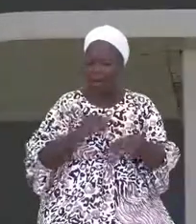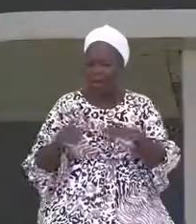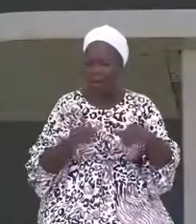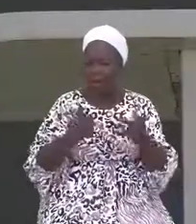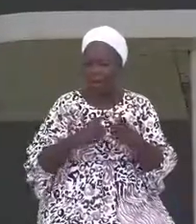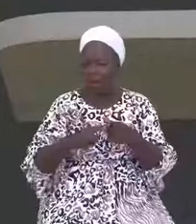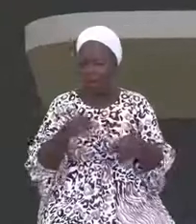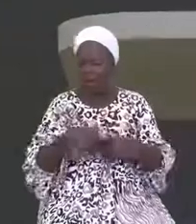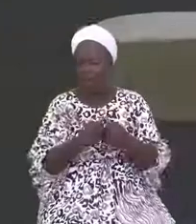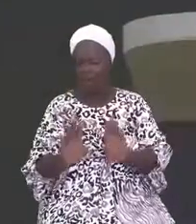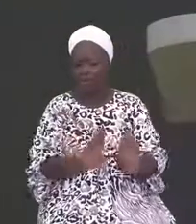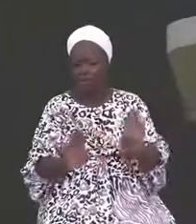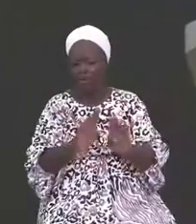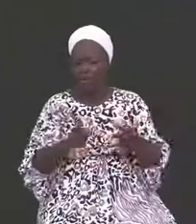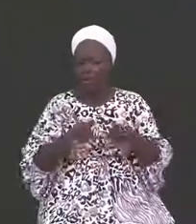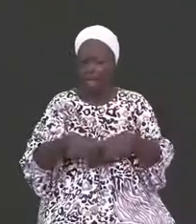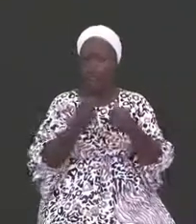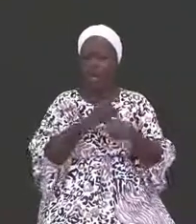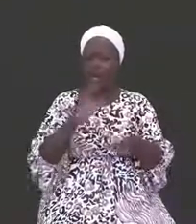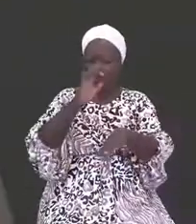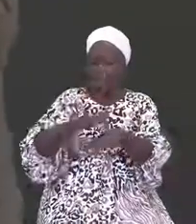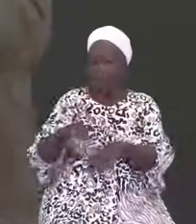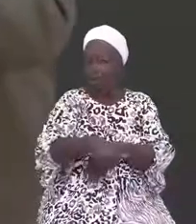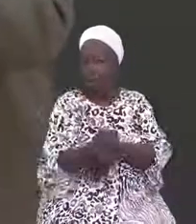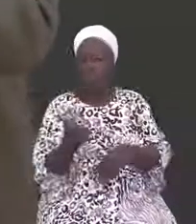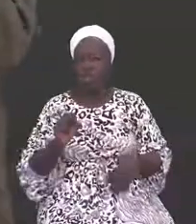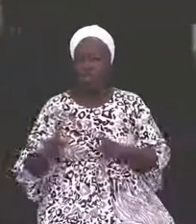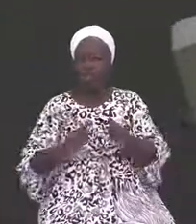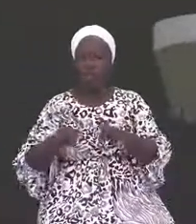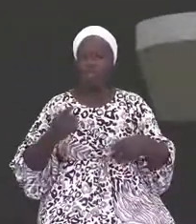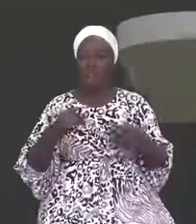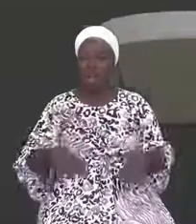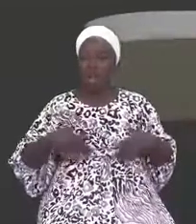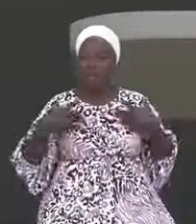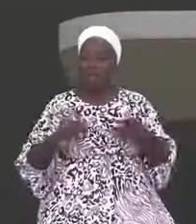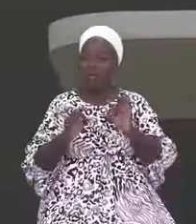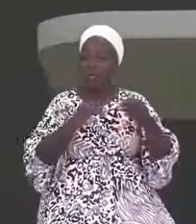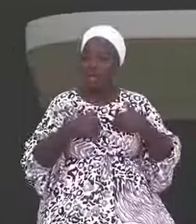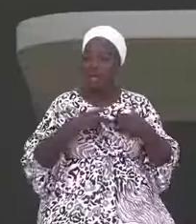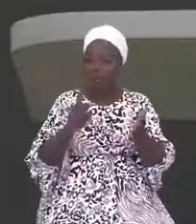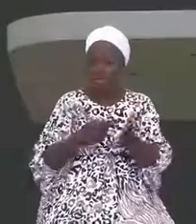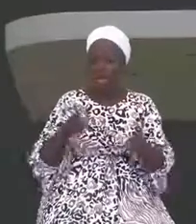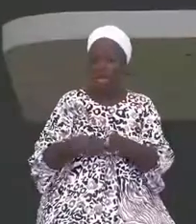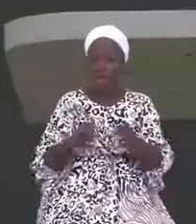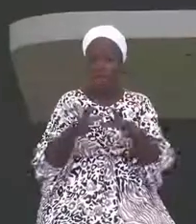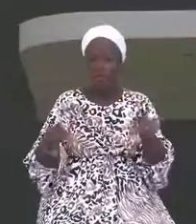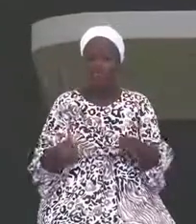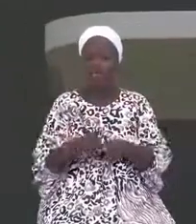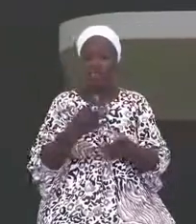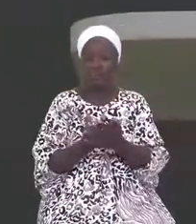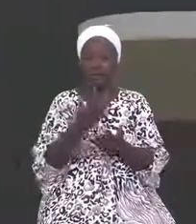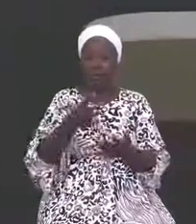est-ce que je vais me comporter? Comment est-ce que je vais toucher la vie des autres? Si j'ai le double des richesses